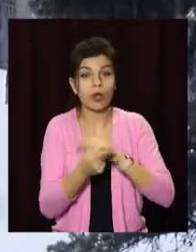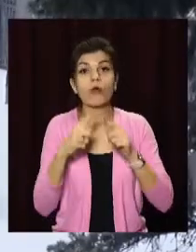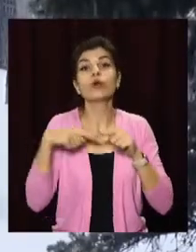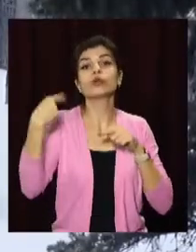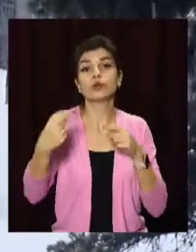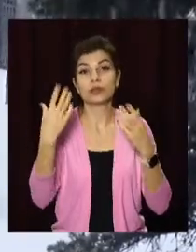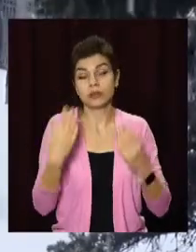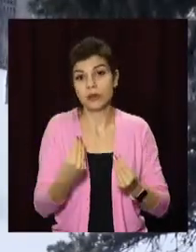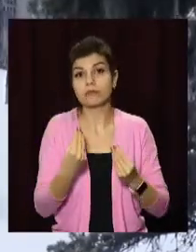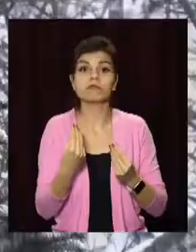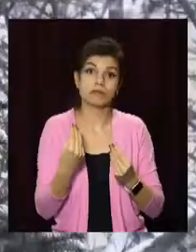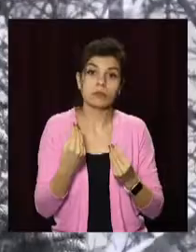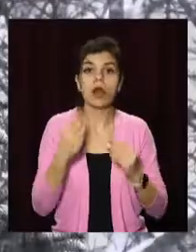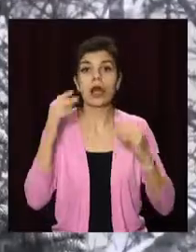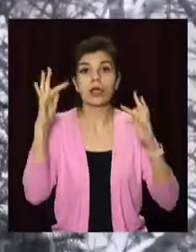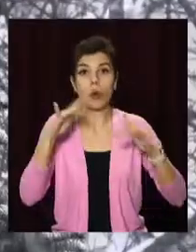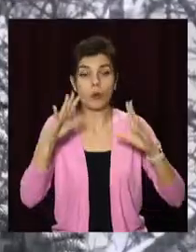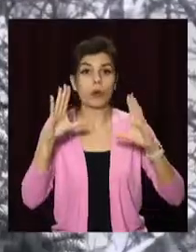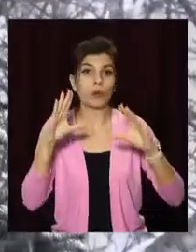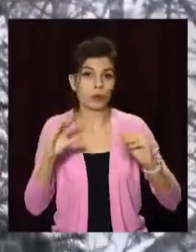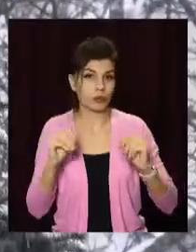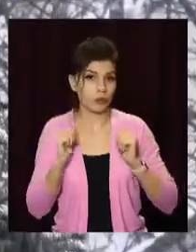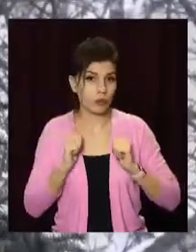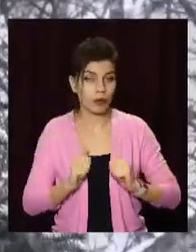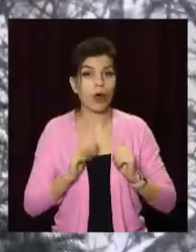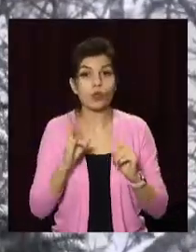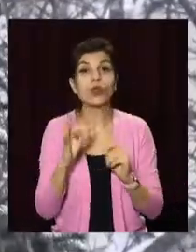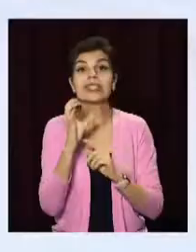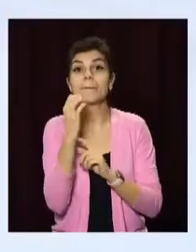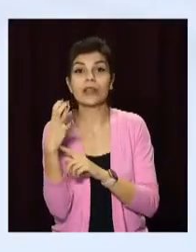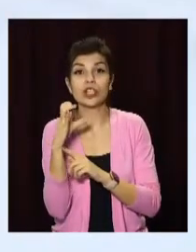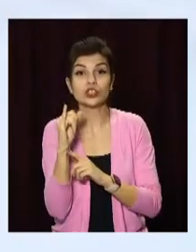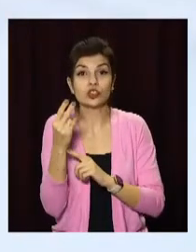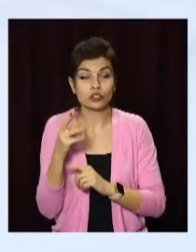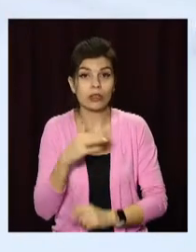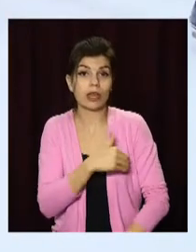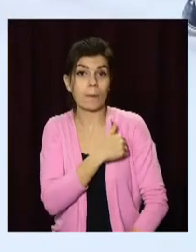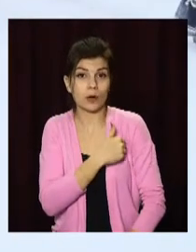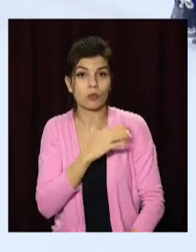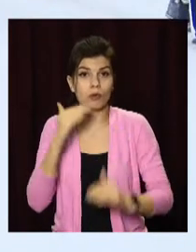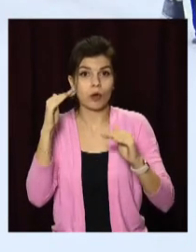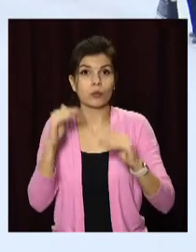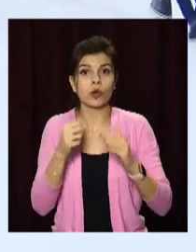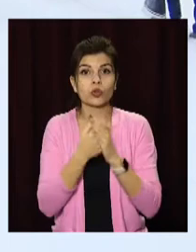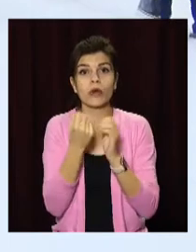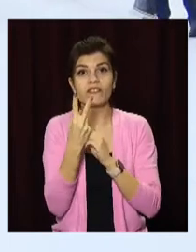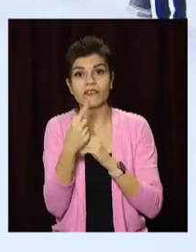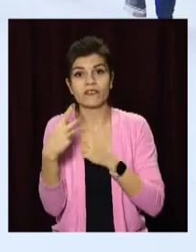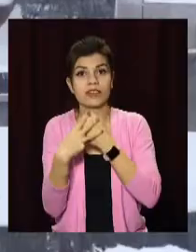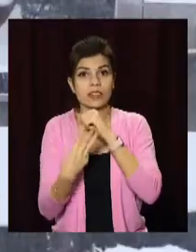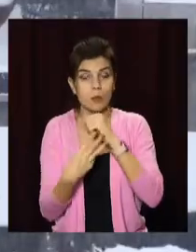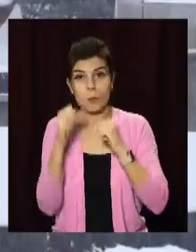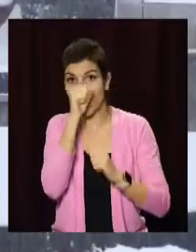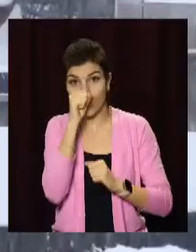дня, кажуть синоптики, опади стихнуть. Натомість з 15 січня температура впаде до 12-18